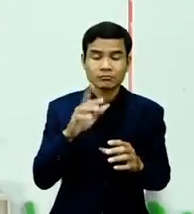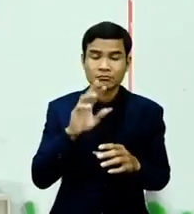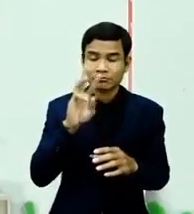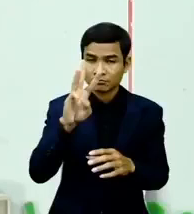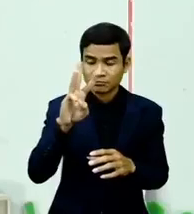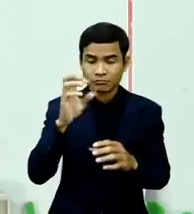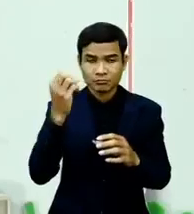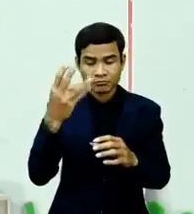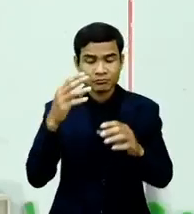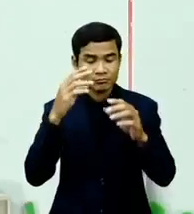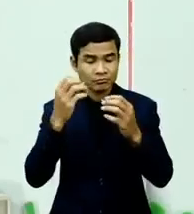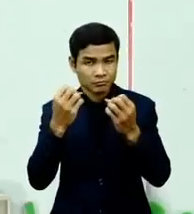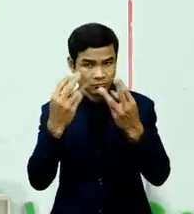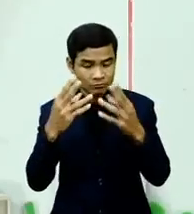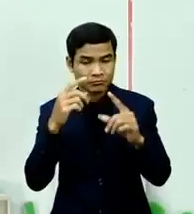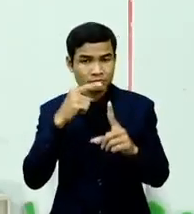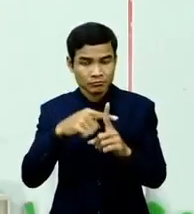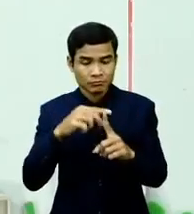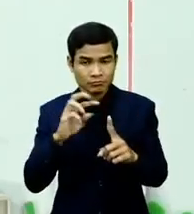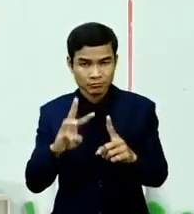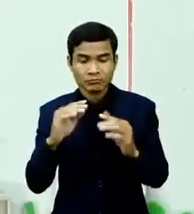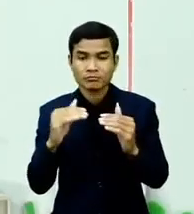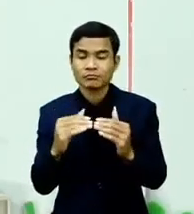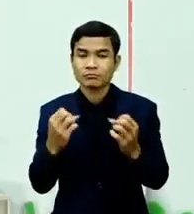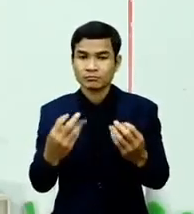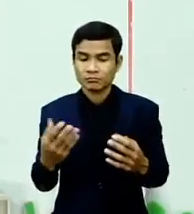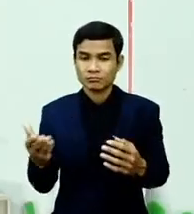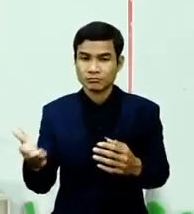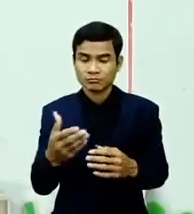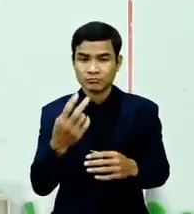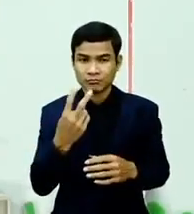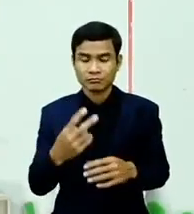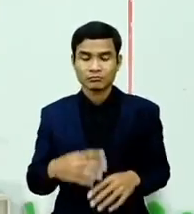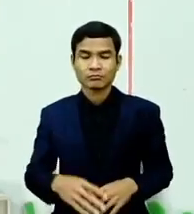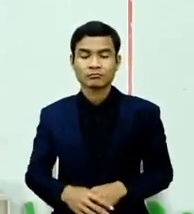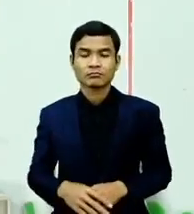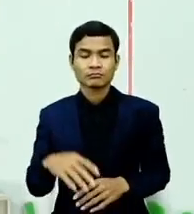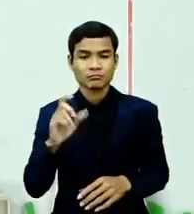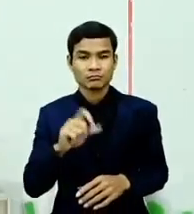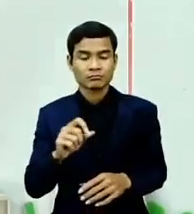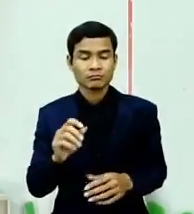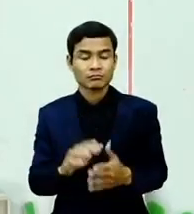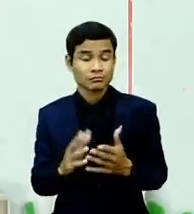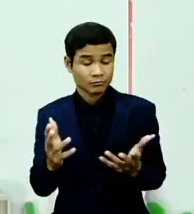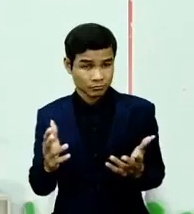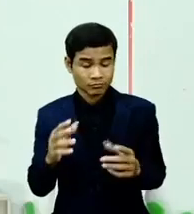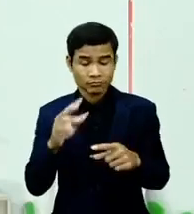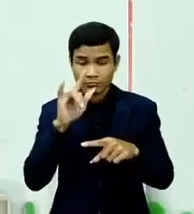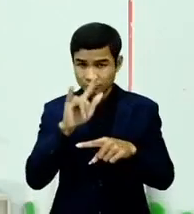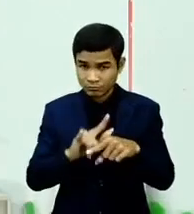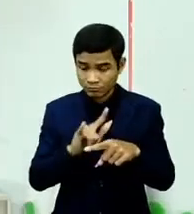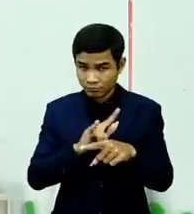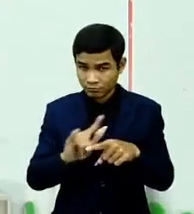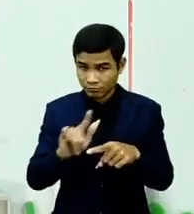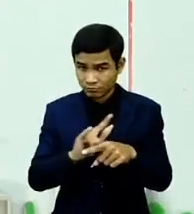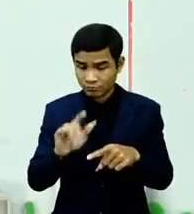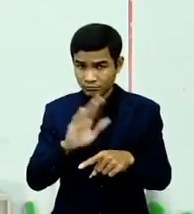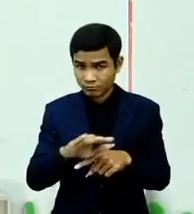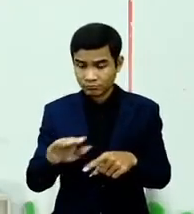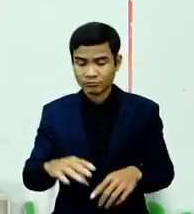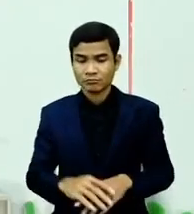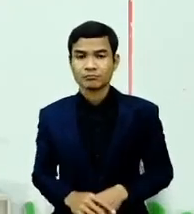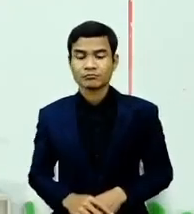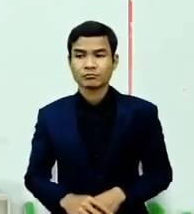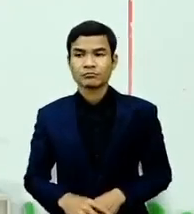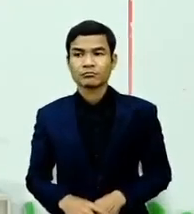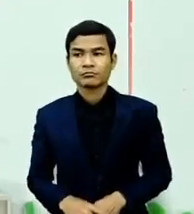ប៉ុន្មានចាតោះអ្នកគ្រូទុកពេលឲ្យកូនសរសេររបស់លេខជួអីកូនចាជួឆោណា